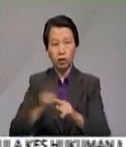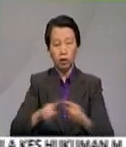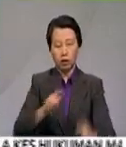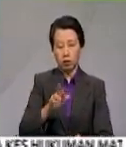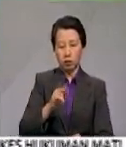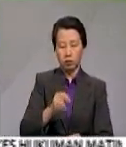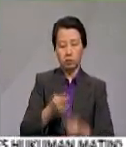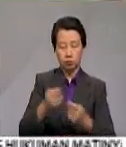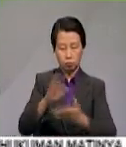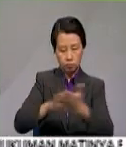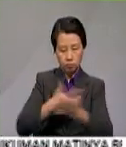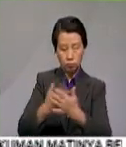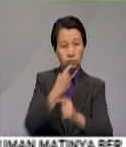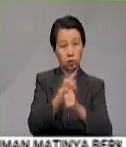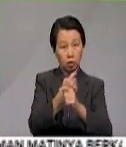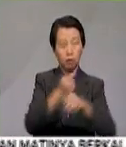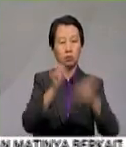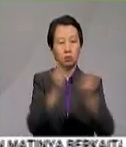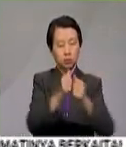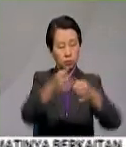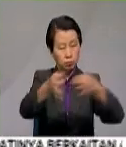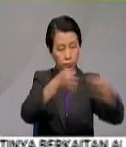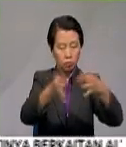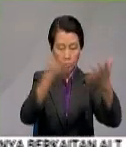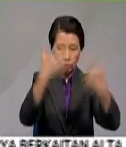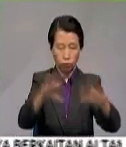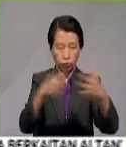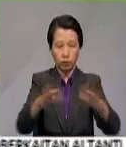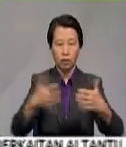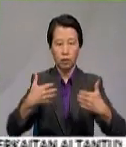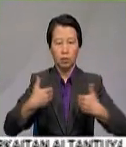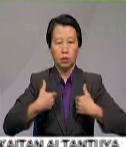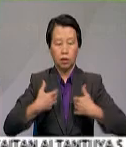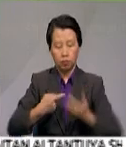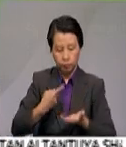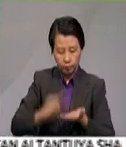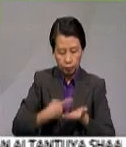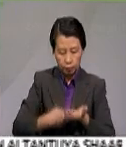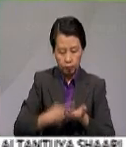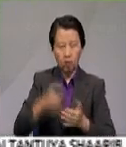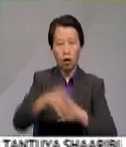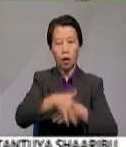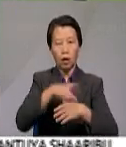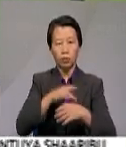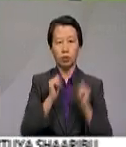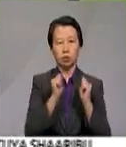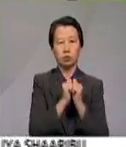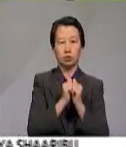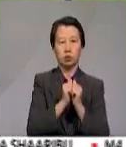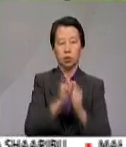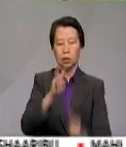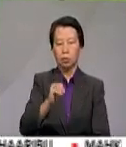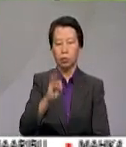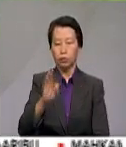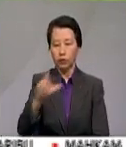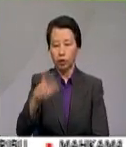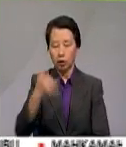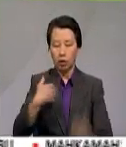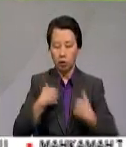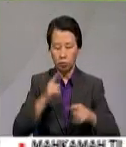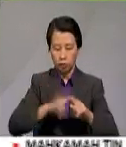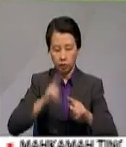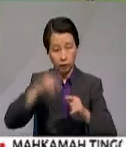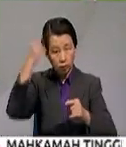mempertahankan jadual tersebut dengan memperjelaskan telah mengadakan perbincangan awal bersama mfl dengan mengambil kira pelbagai